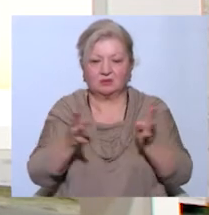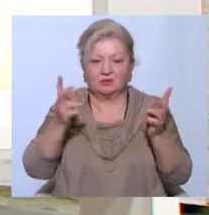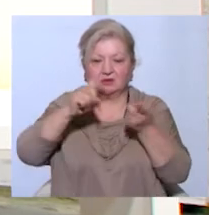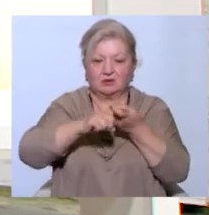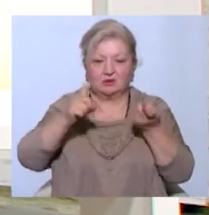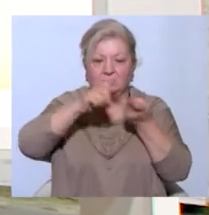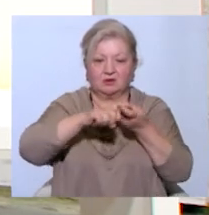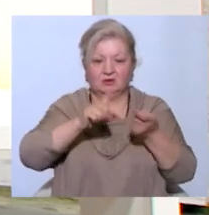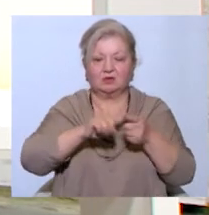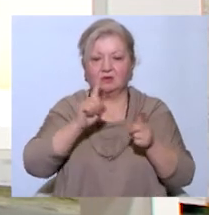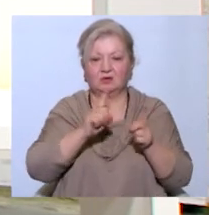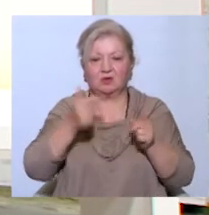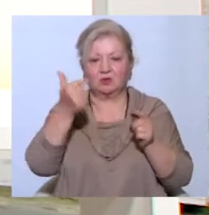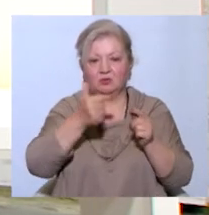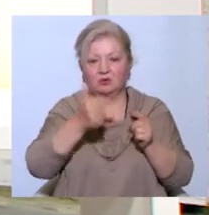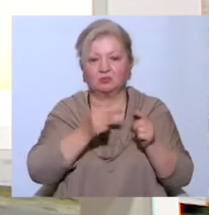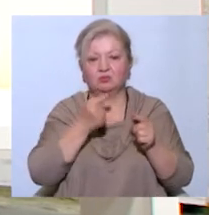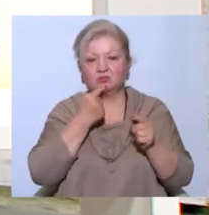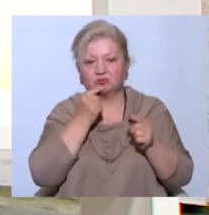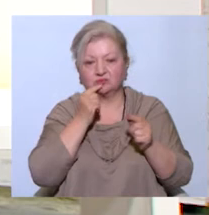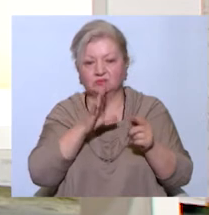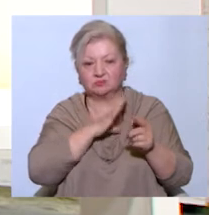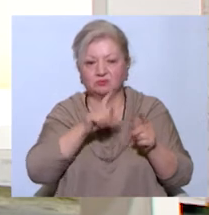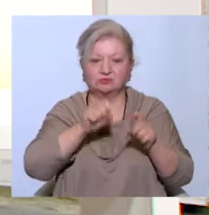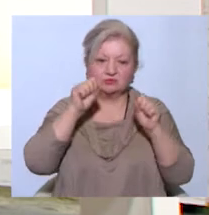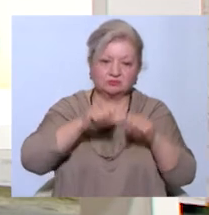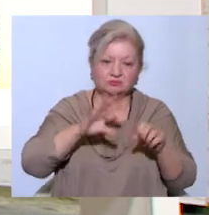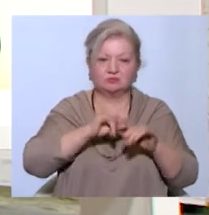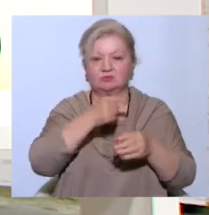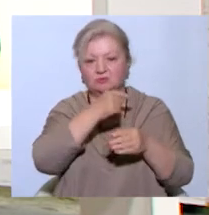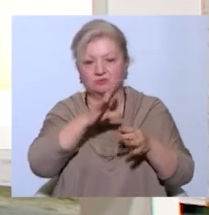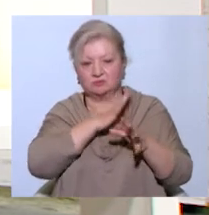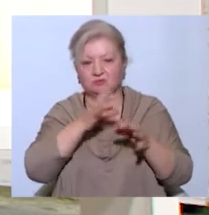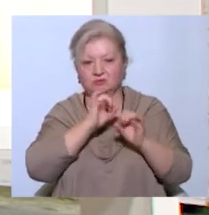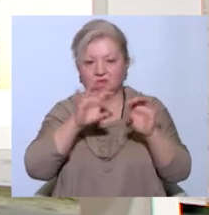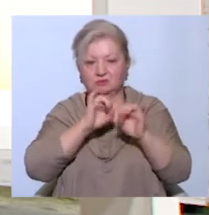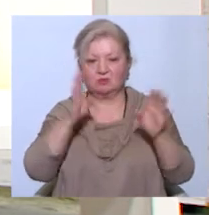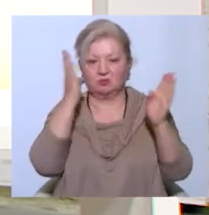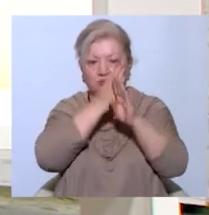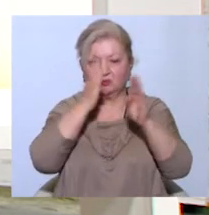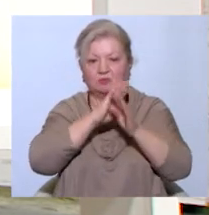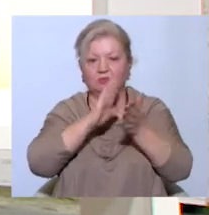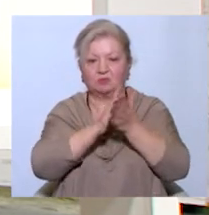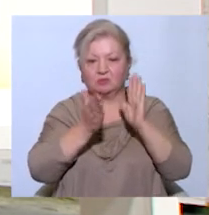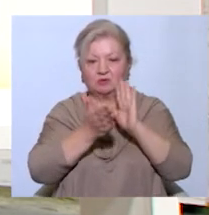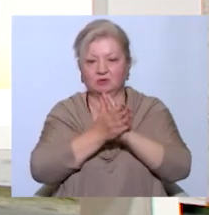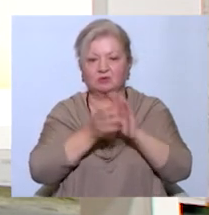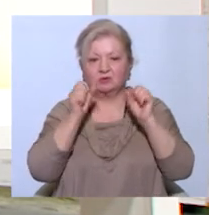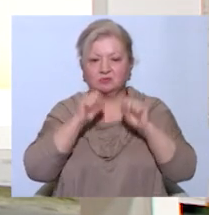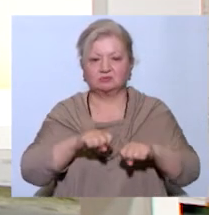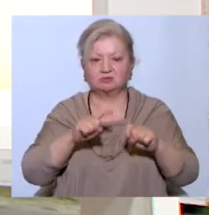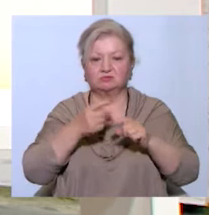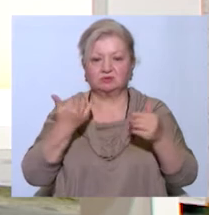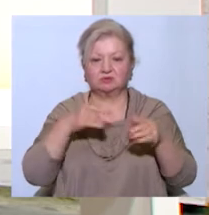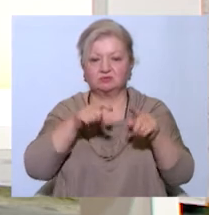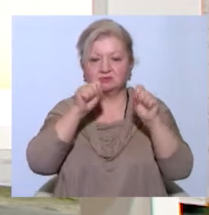გეოგრაფიული სირთულეების წინაშე შესაძლოა რომ იყოს ქვეყანა და ხაზგასმით ვისაუბრეთ ქვეყნის ბუნებრივ პირობებზე. ერთგვარად შეიძლება ვთქვათ, რომ